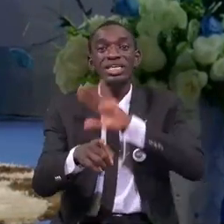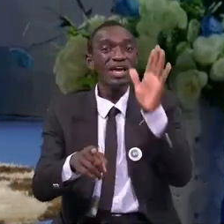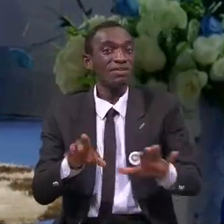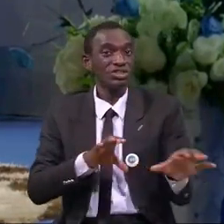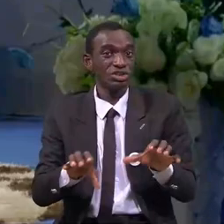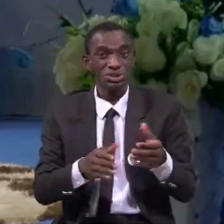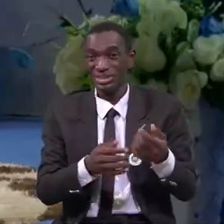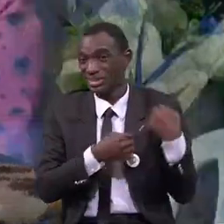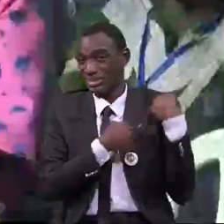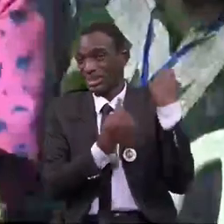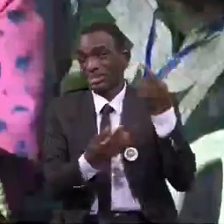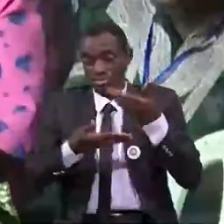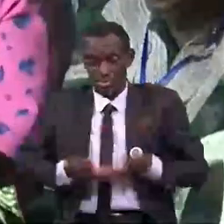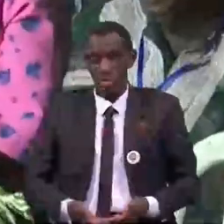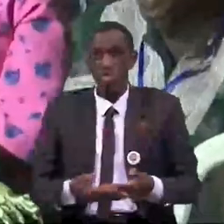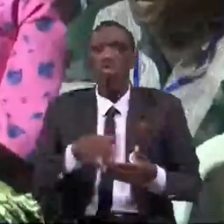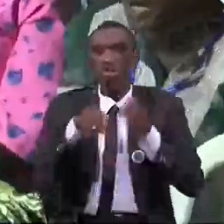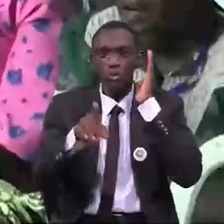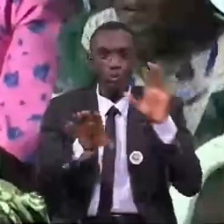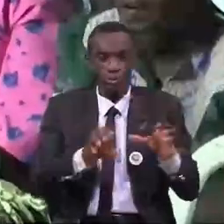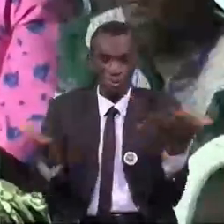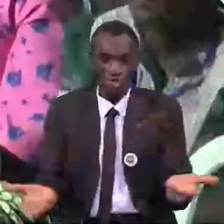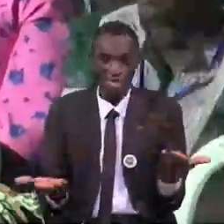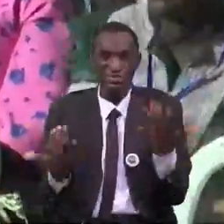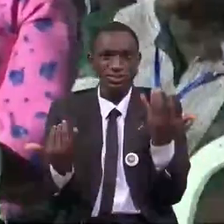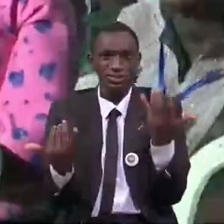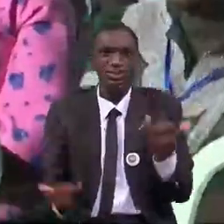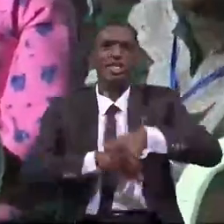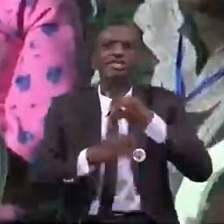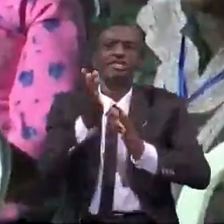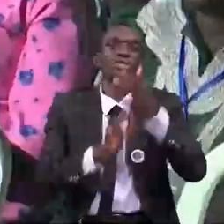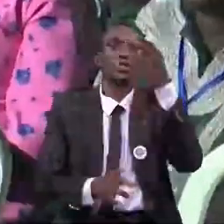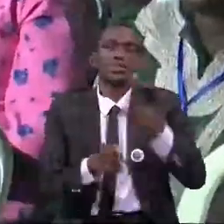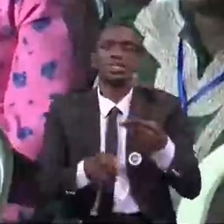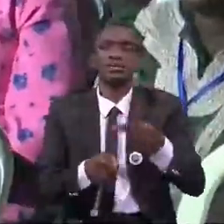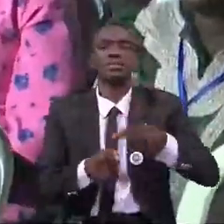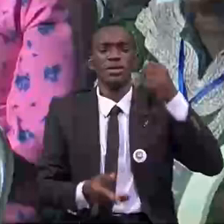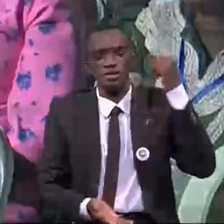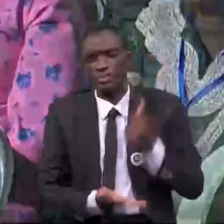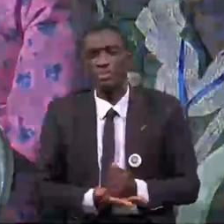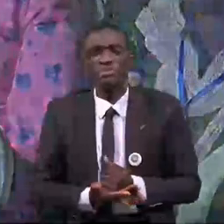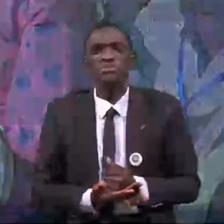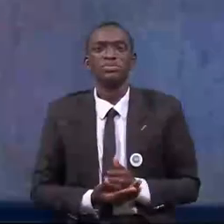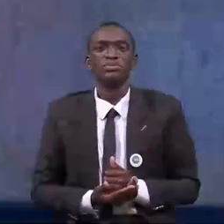naissance ce que vous n'avez jamais fait depuis votre naissance vous le ferez aujourd'hui ce soir